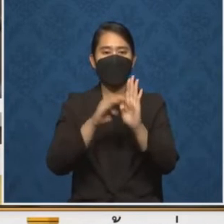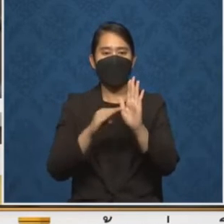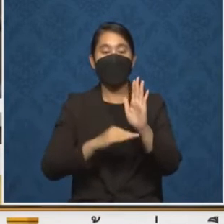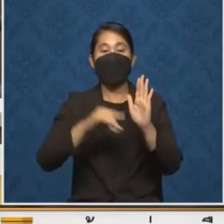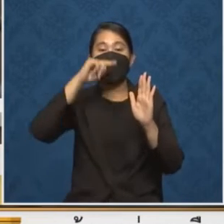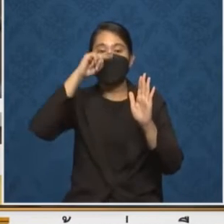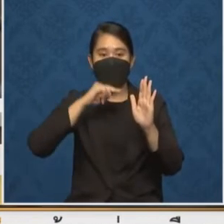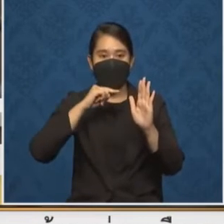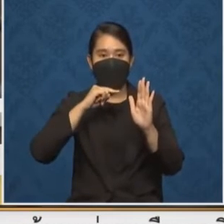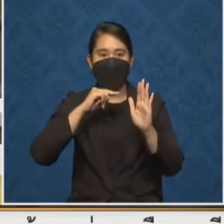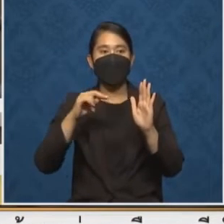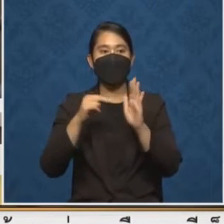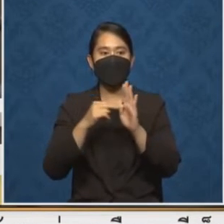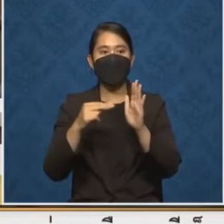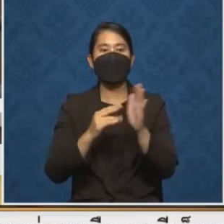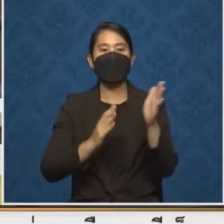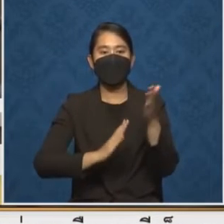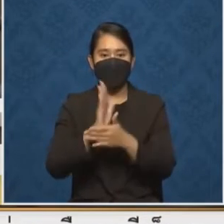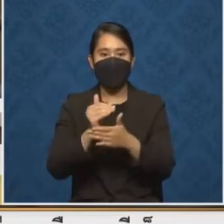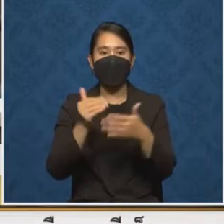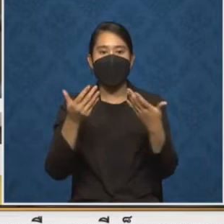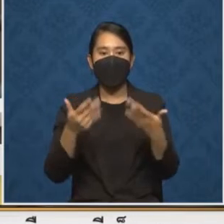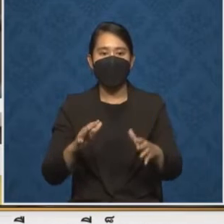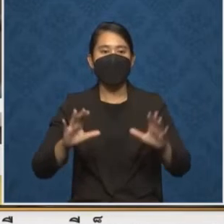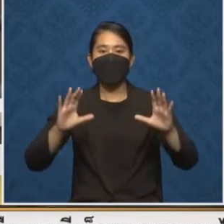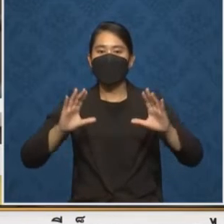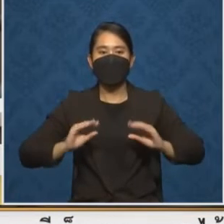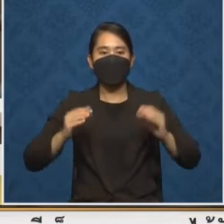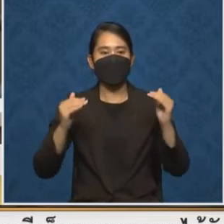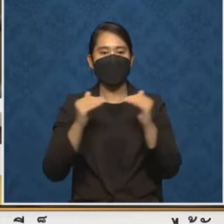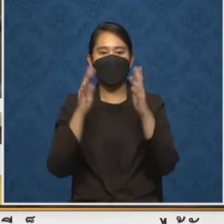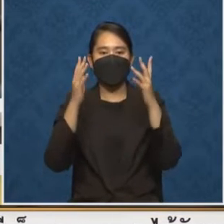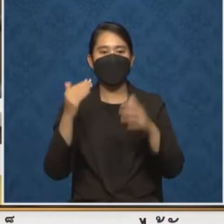นษยาตอตุลาการเร็ jemandมอได้รไ